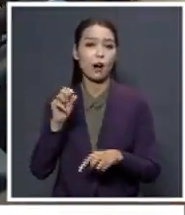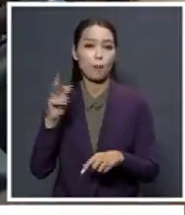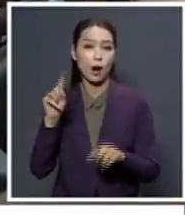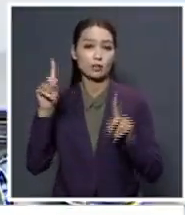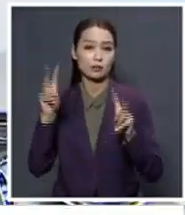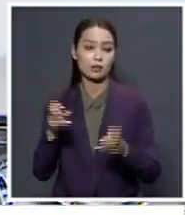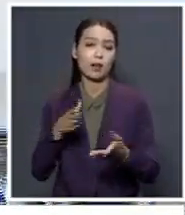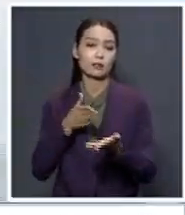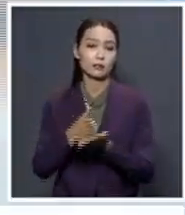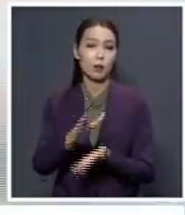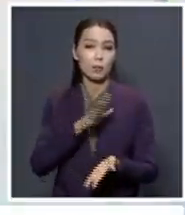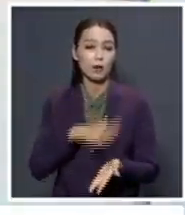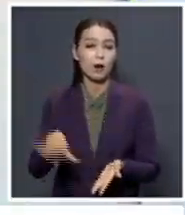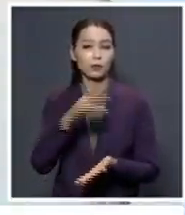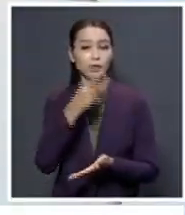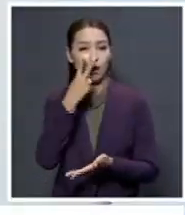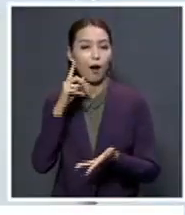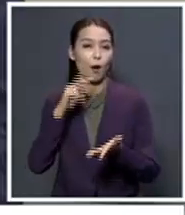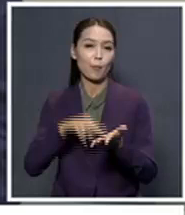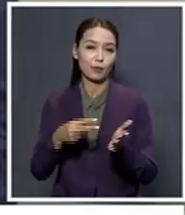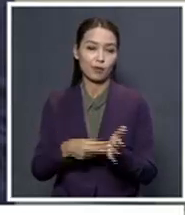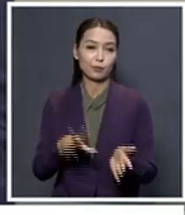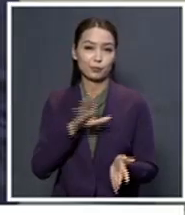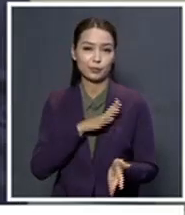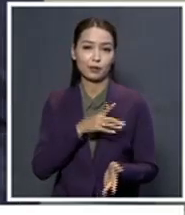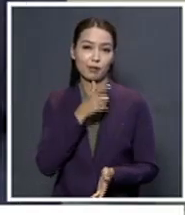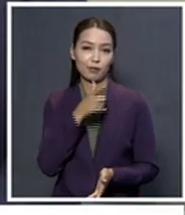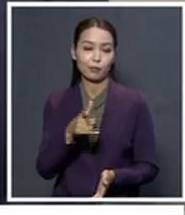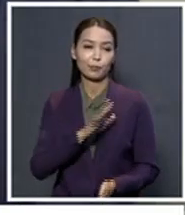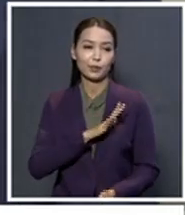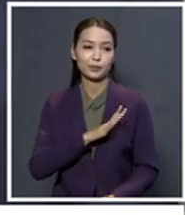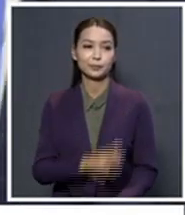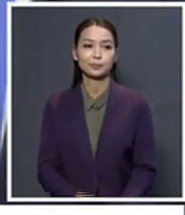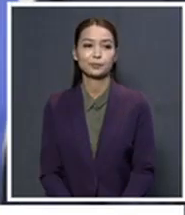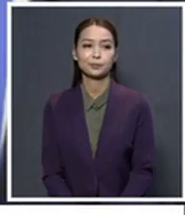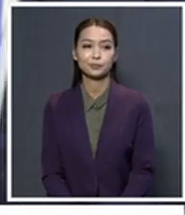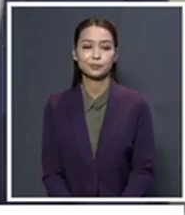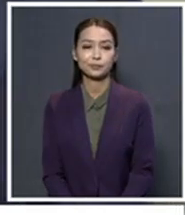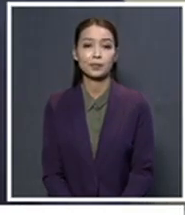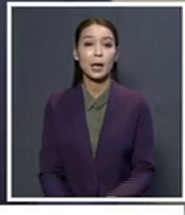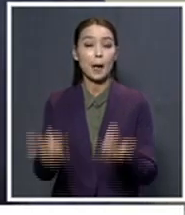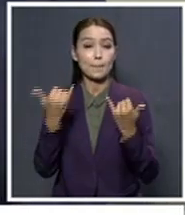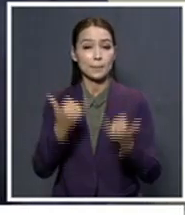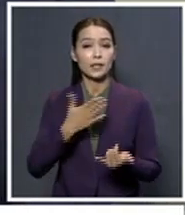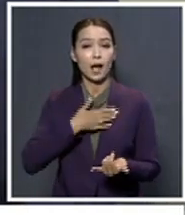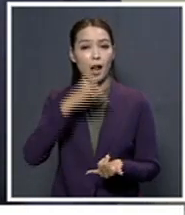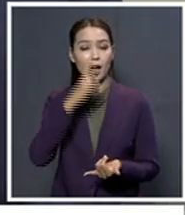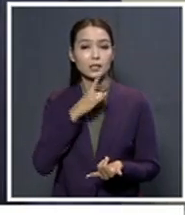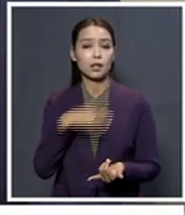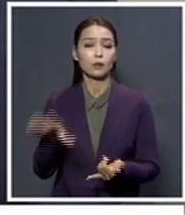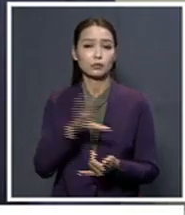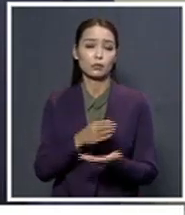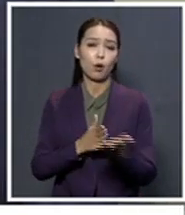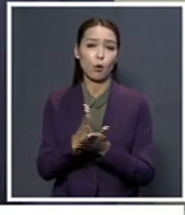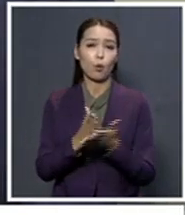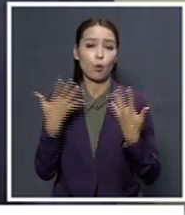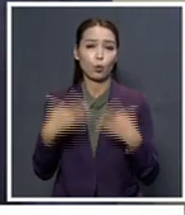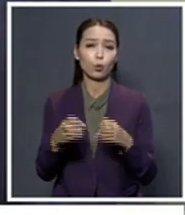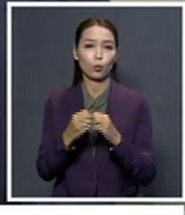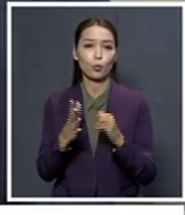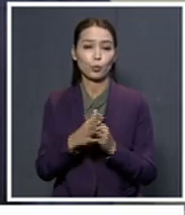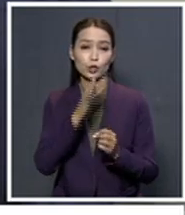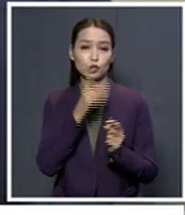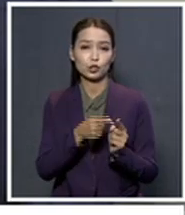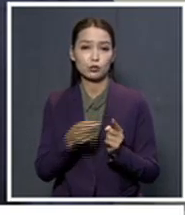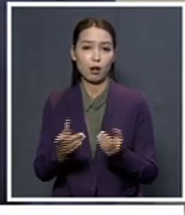өнеркәсіппен біздің бірлескен жобаларымыз көп. Наша компания КамАЗ давно представлен. Біздің Қазақстан нарығында жүргенімізге 15 жыл. Осы аралықта